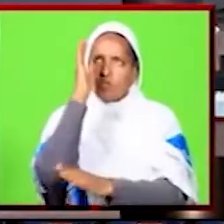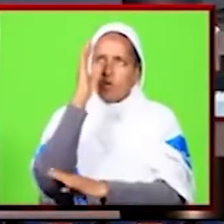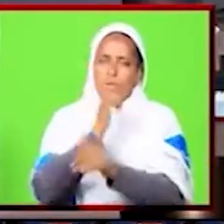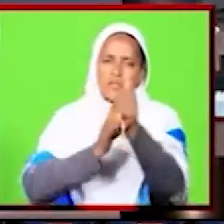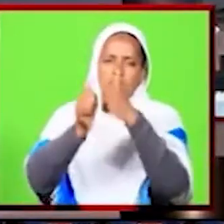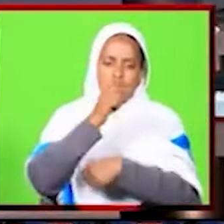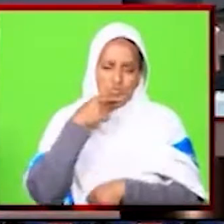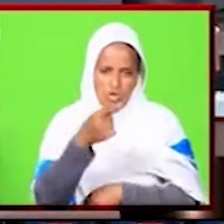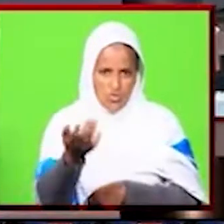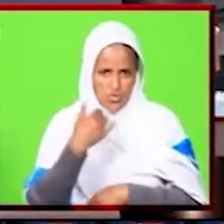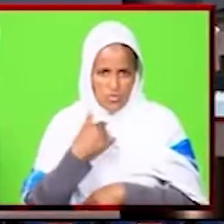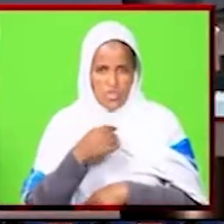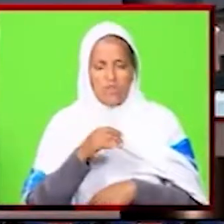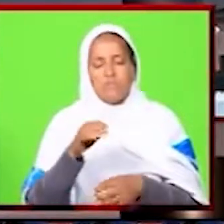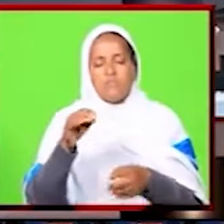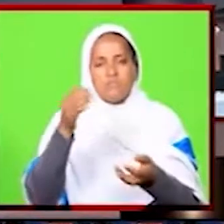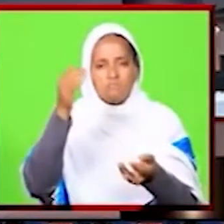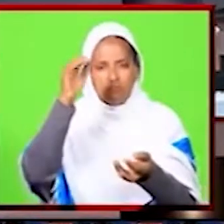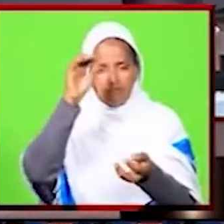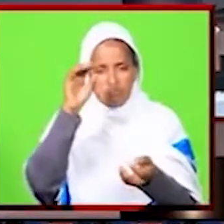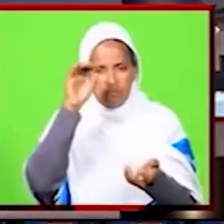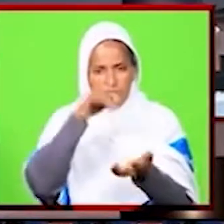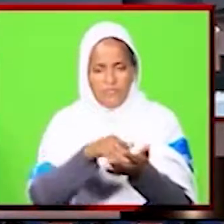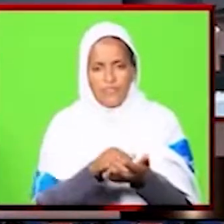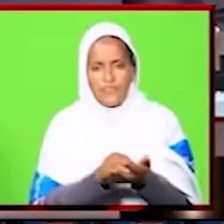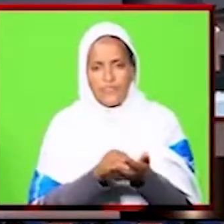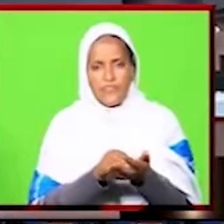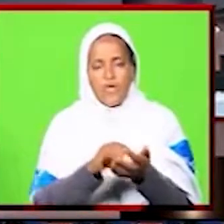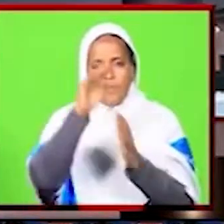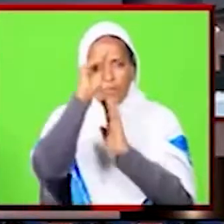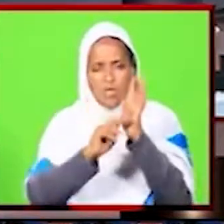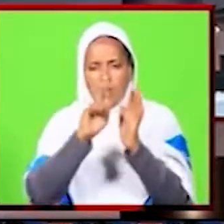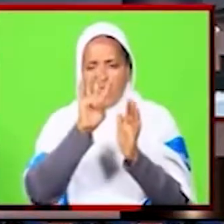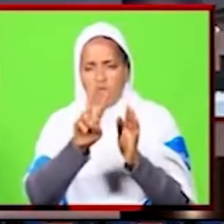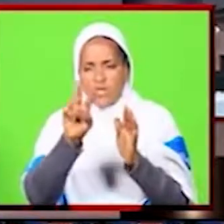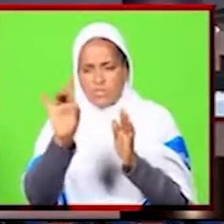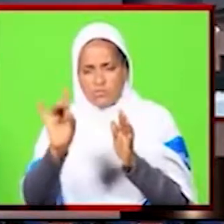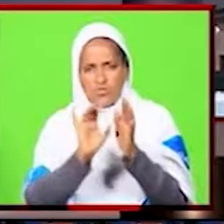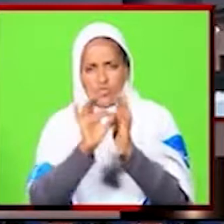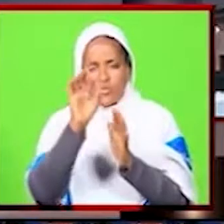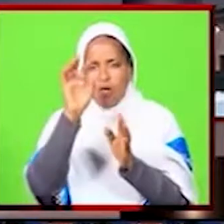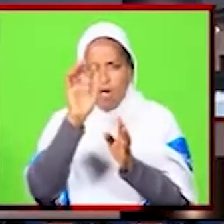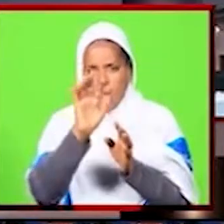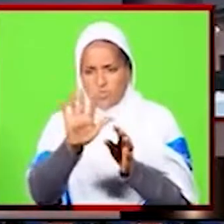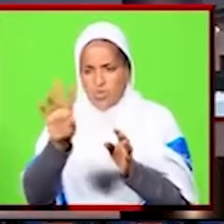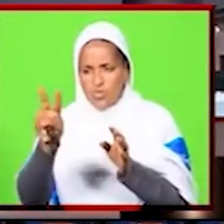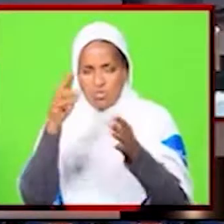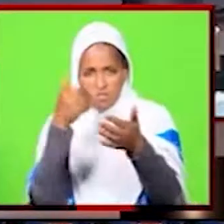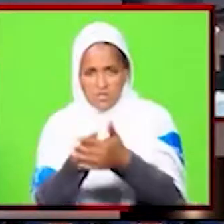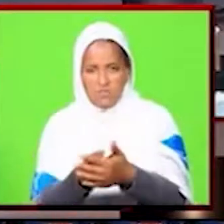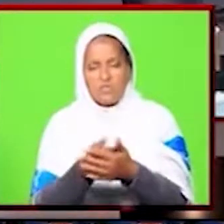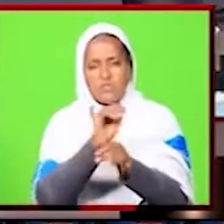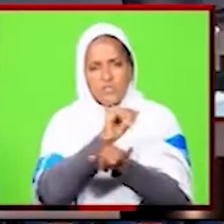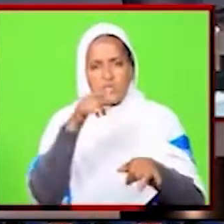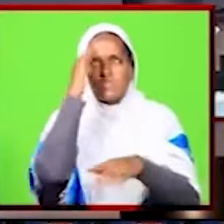እንደሚገጥማቸው አስቀድሞ እግዚአብሔር ነግሯቸው ነበር። በኦሪት ዘዳግም ገና አስቀድሞ ምዕራፍ 28 ቁጥር 29 እስከ 52